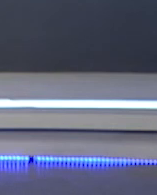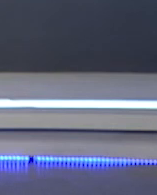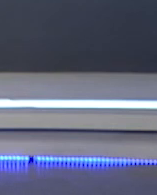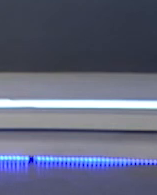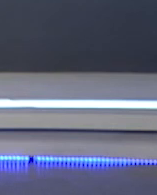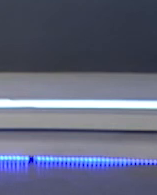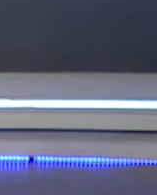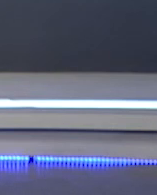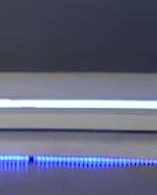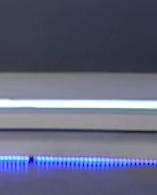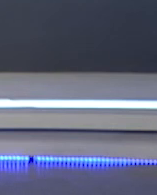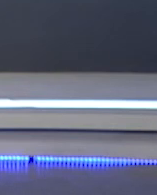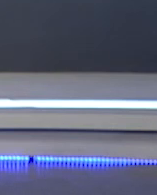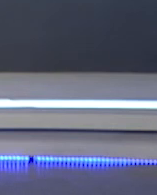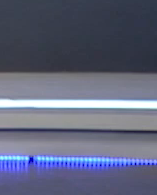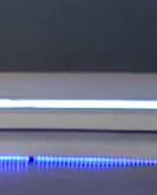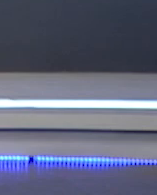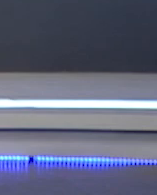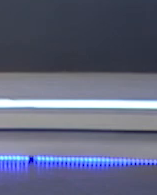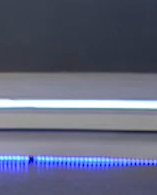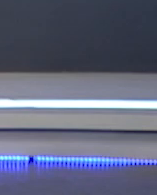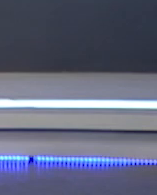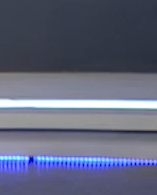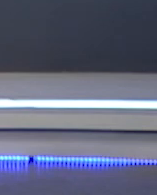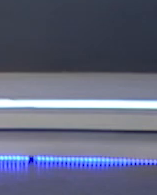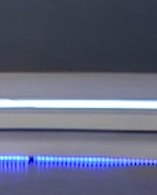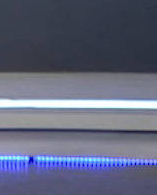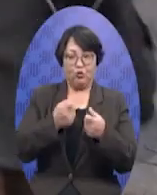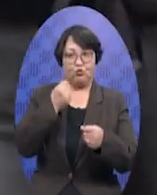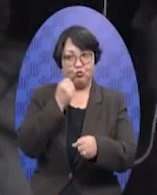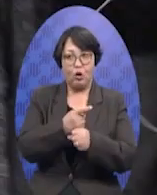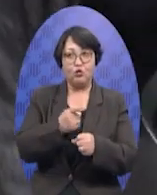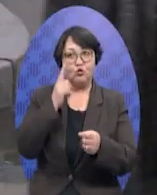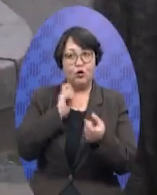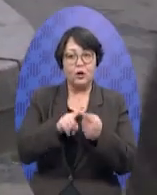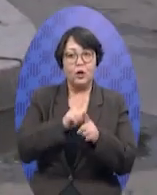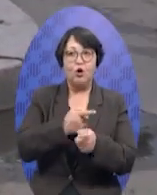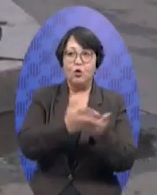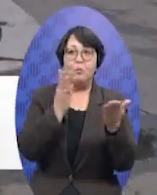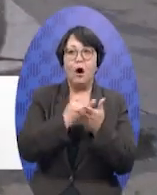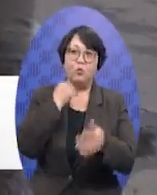хэрэгтэй хүндээ зээл хүрч чадаж байна уу? Энэ сэдвээр бид дараах сурвалжлагыг бэлтгэлээ.